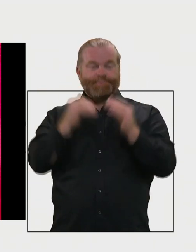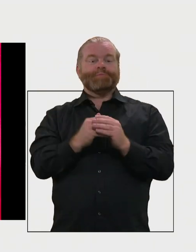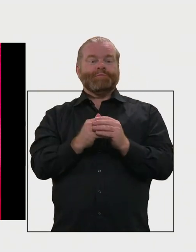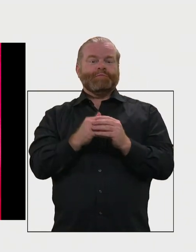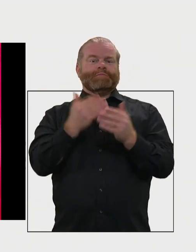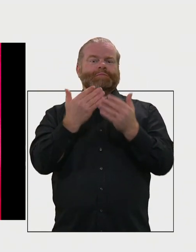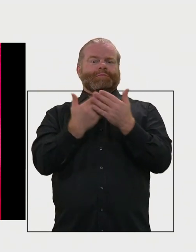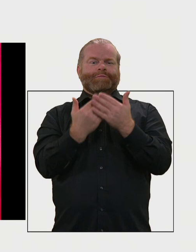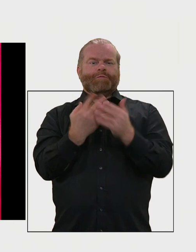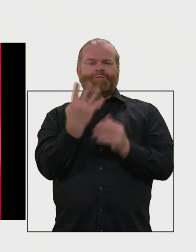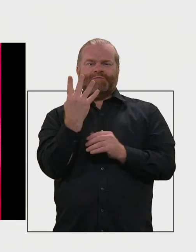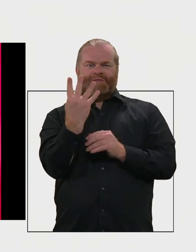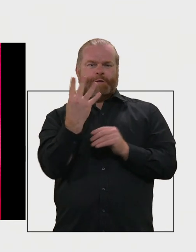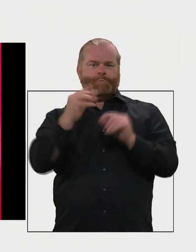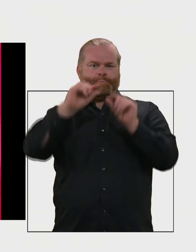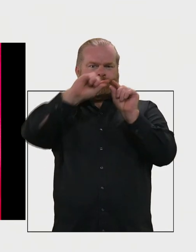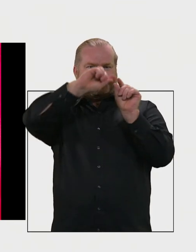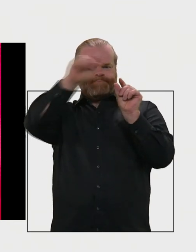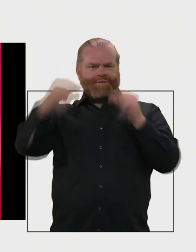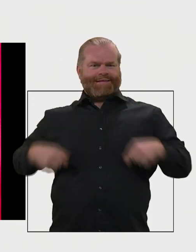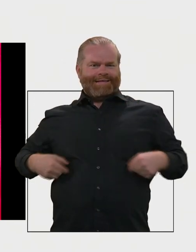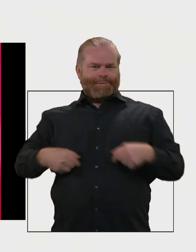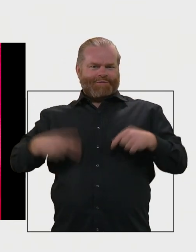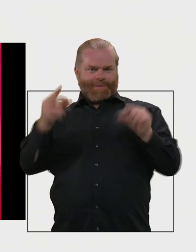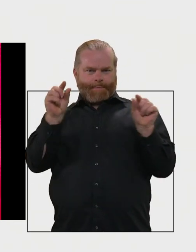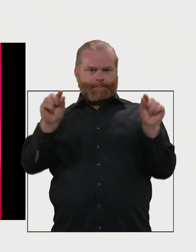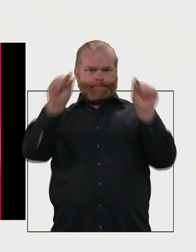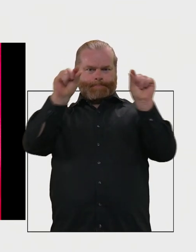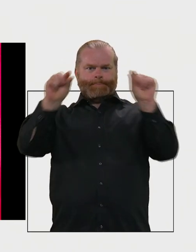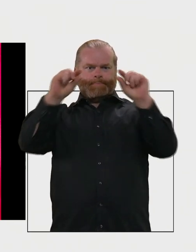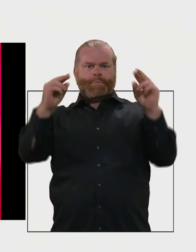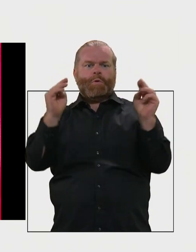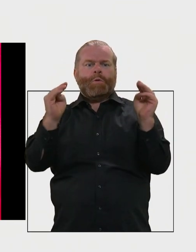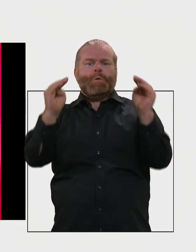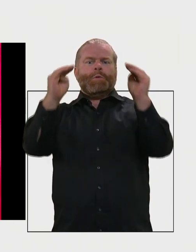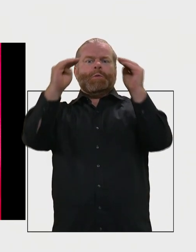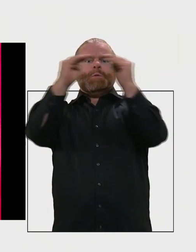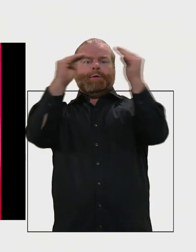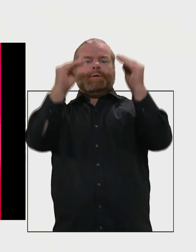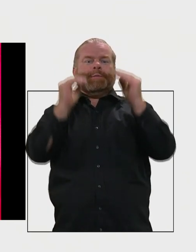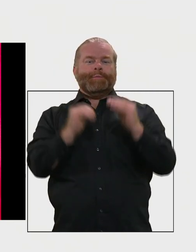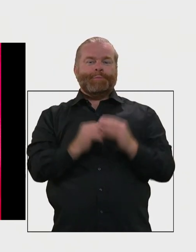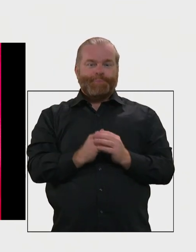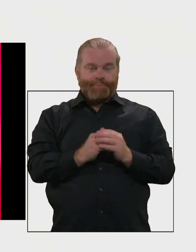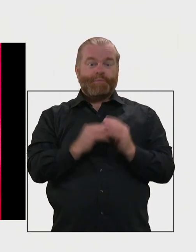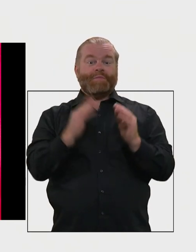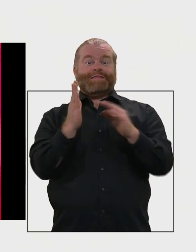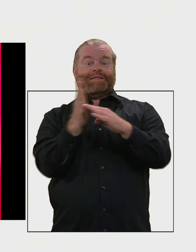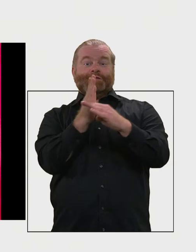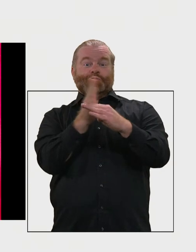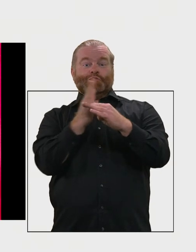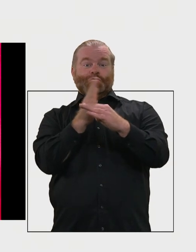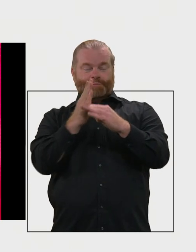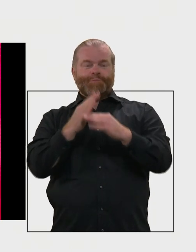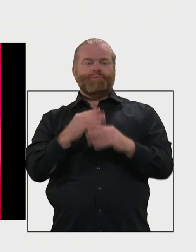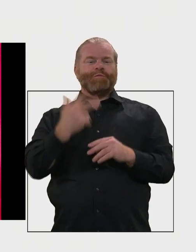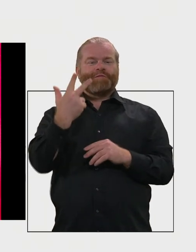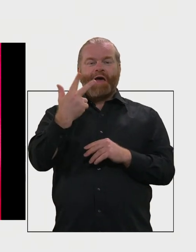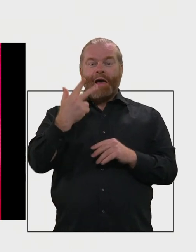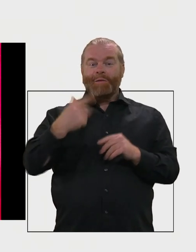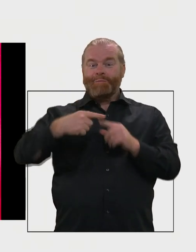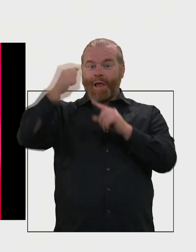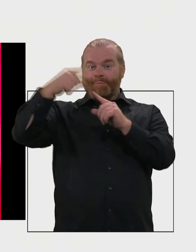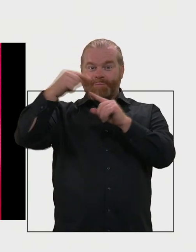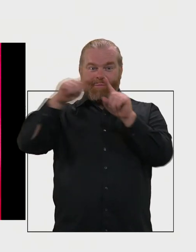aufeinandertreffen. Zwischen ihnen fächern sich 3 Palmblätter auf. Nur die Blattrippen sind zu ertasten.